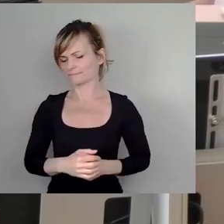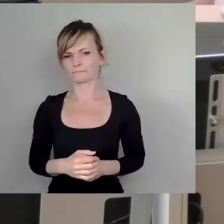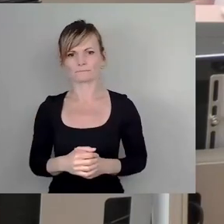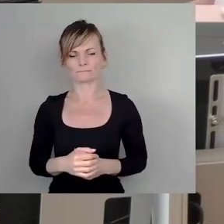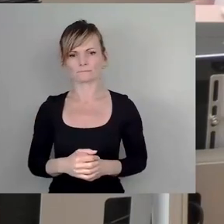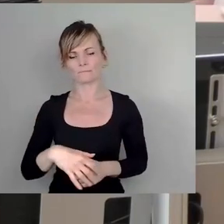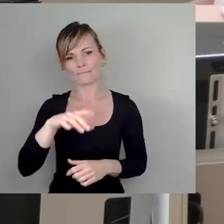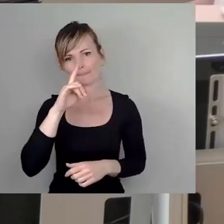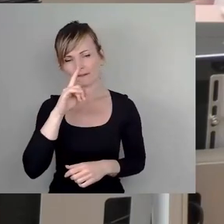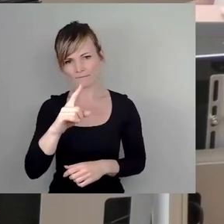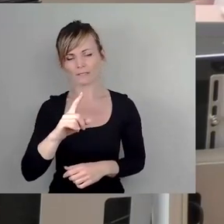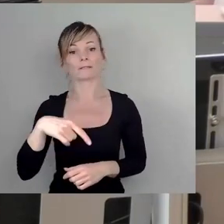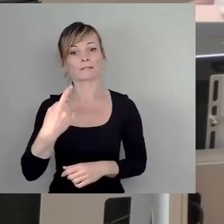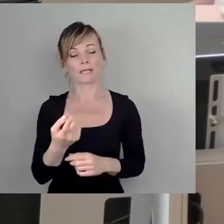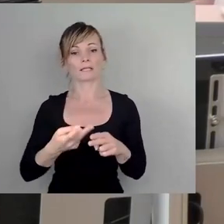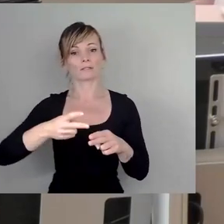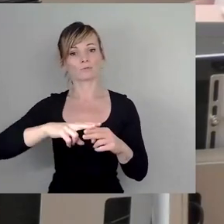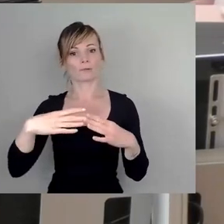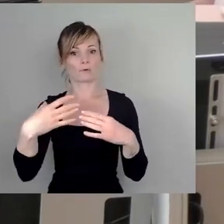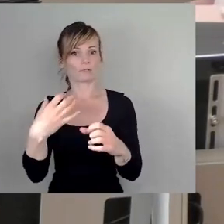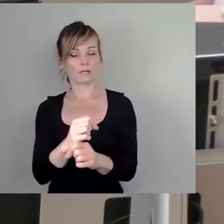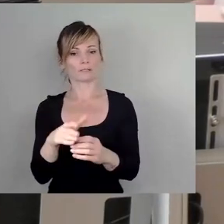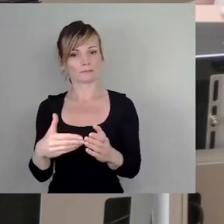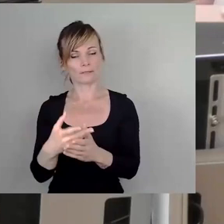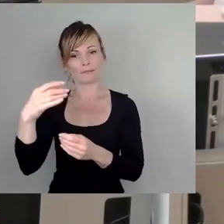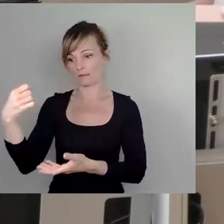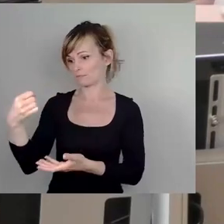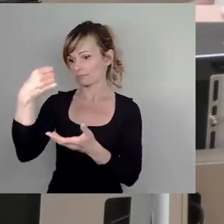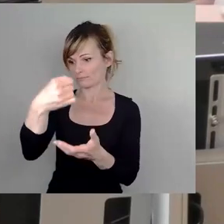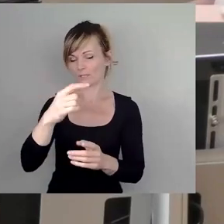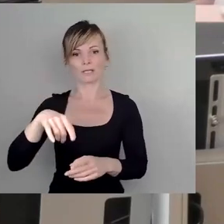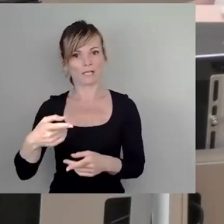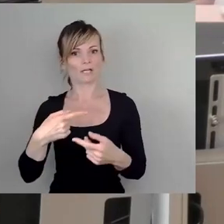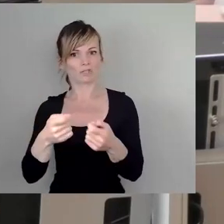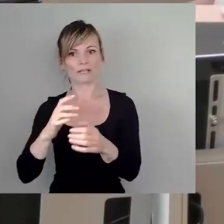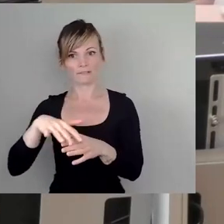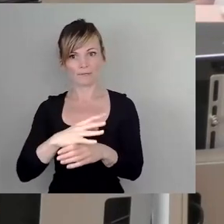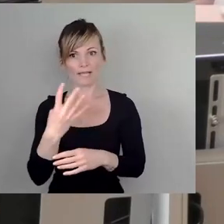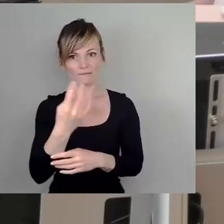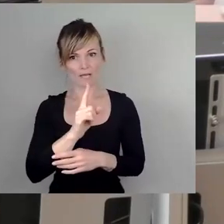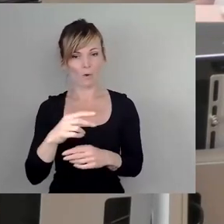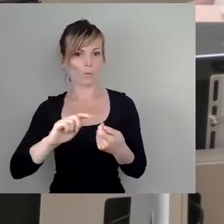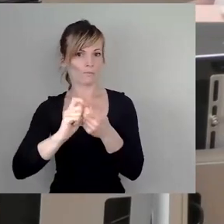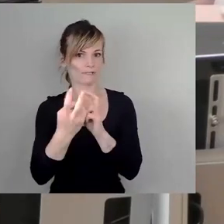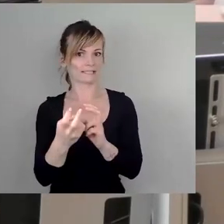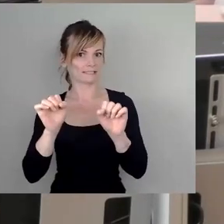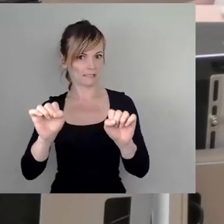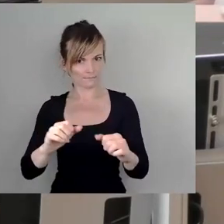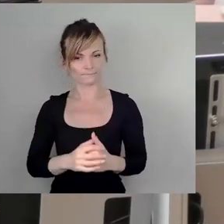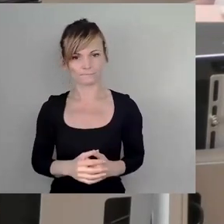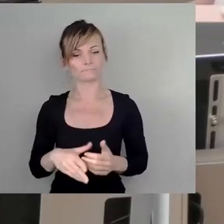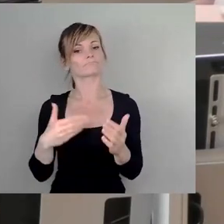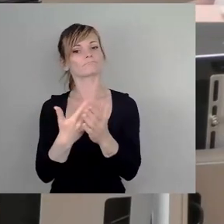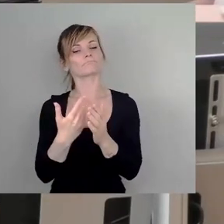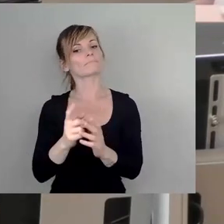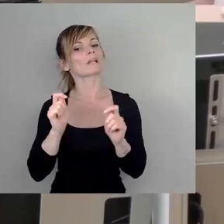nächsten Doppelhaushalt die benötigten Mittel einstellen, dann wird der Geschäftsbereich 4 dies auch umsetzen. Dazu bedarf es dieses Antrages ebenfalls nicht. Wir werden